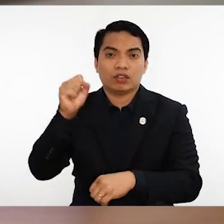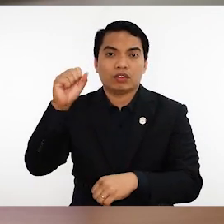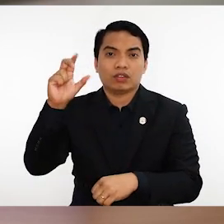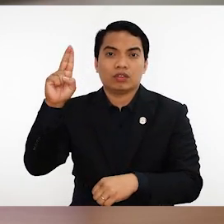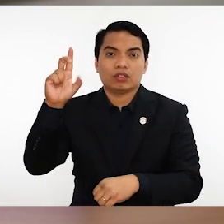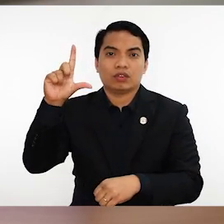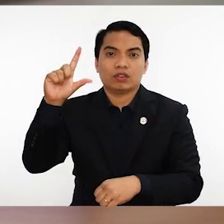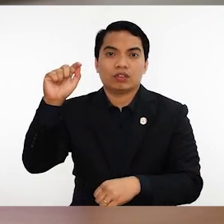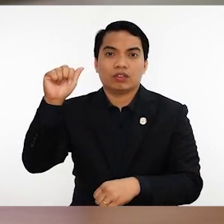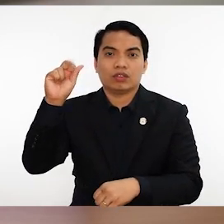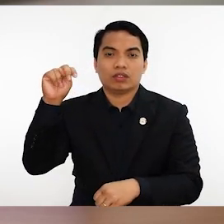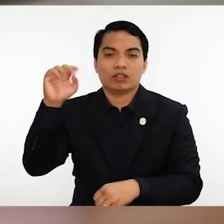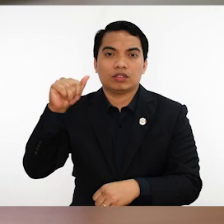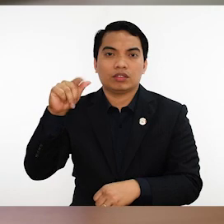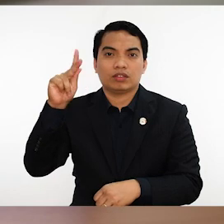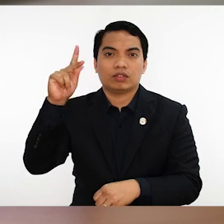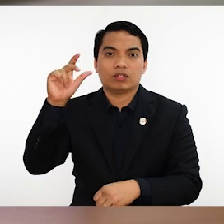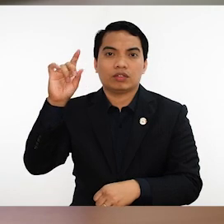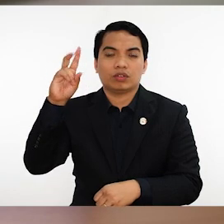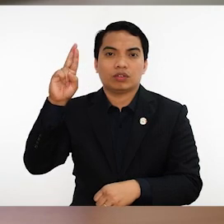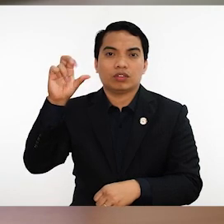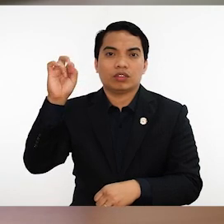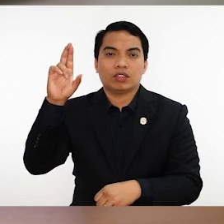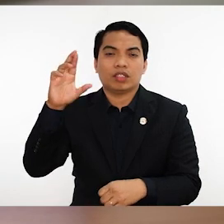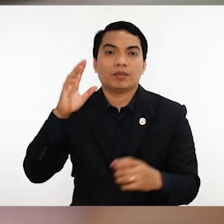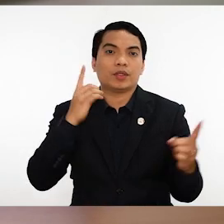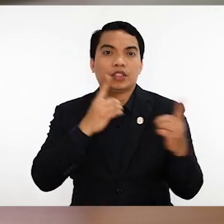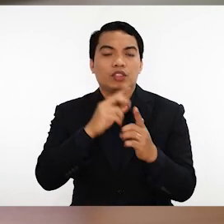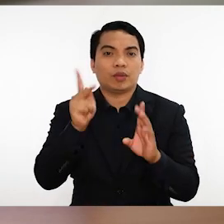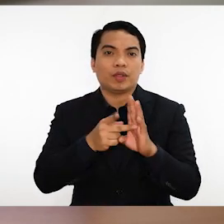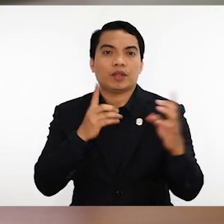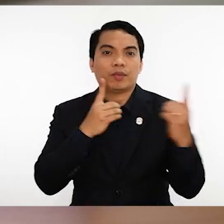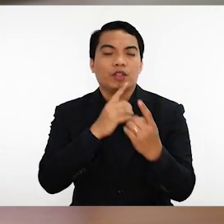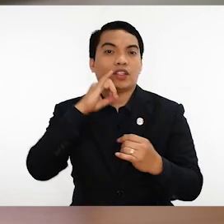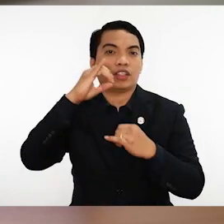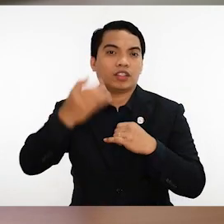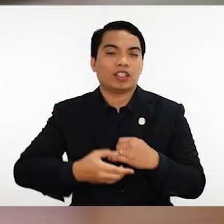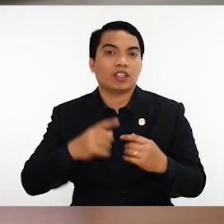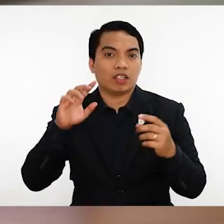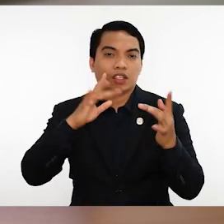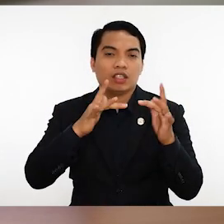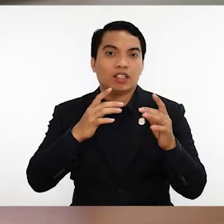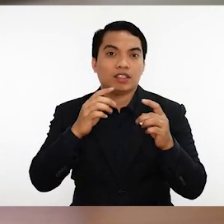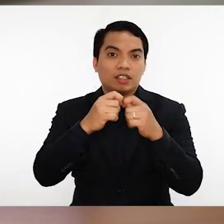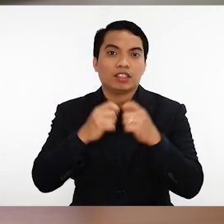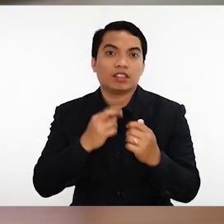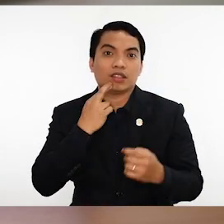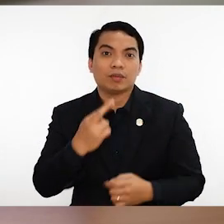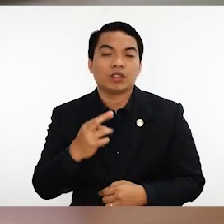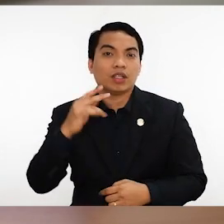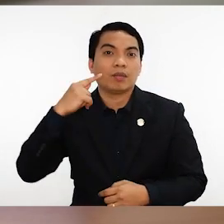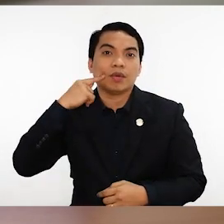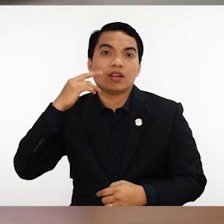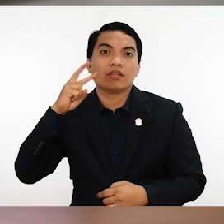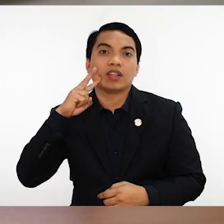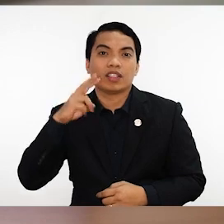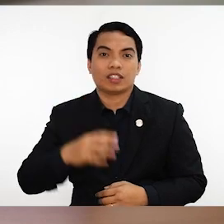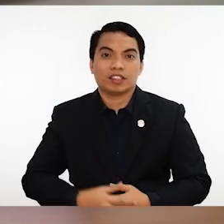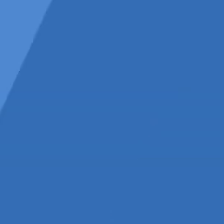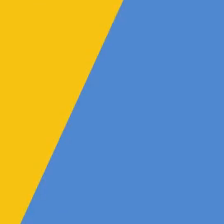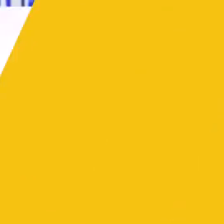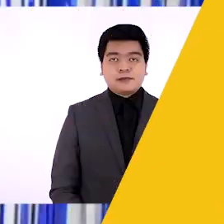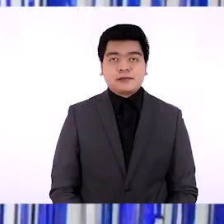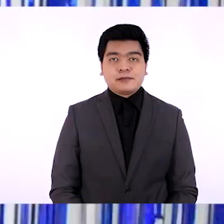sa paglahok nila sa aktibidad na meet and greet online. Ang iba pang mga detalye sa report ay ni kapatid na Pearl Vergara.